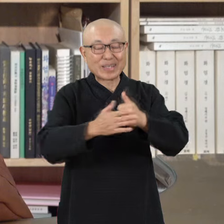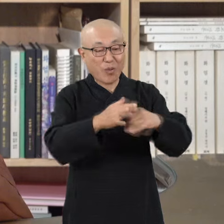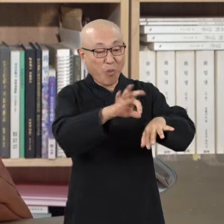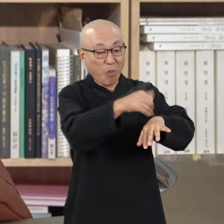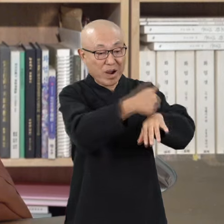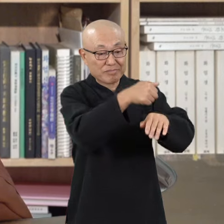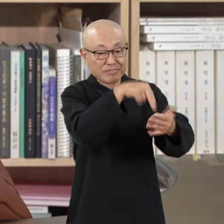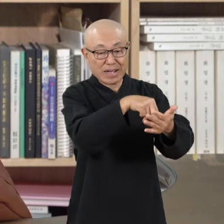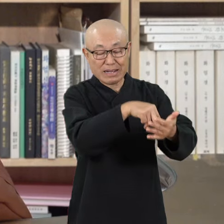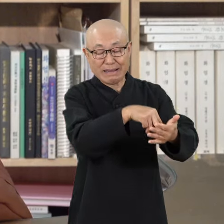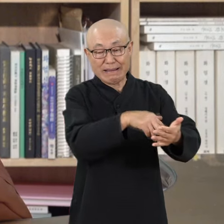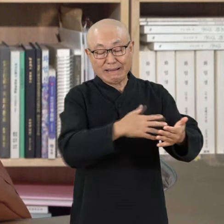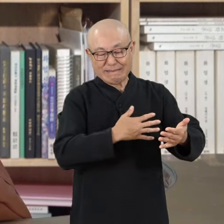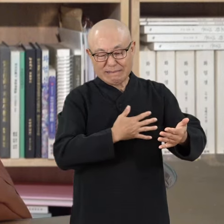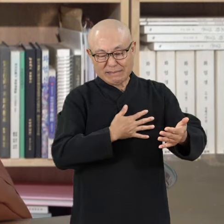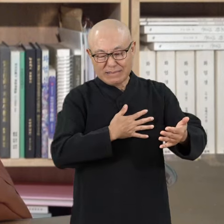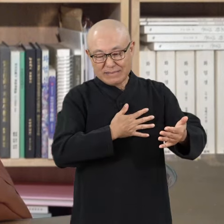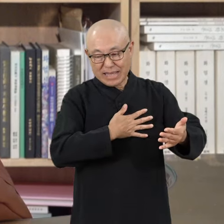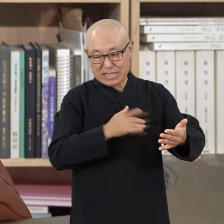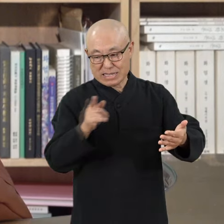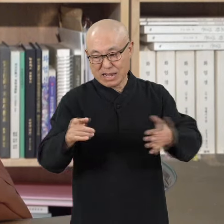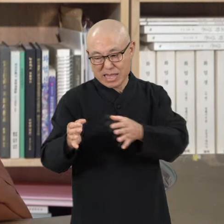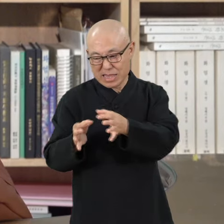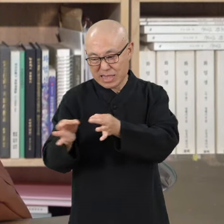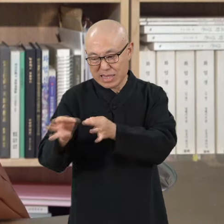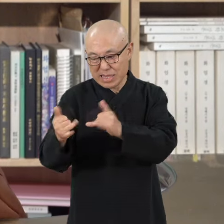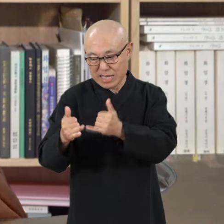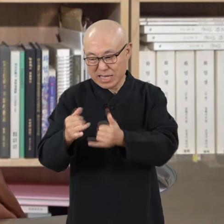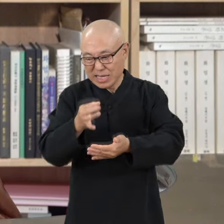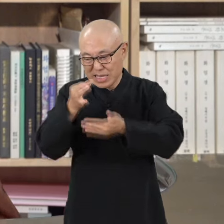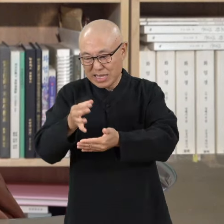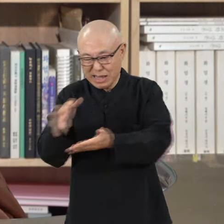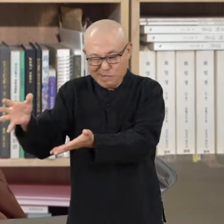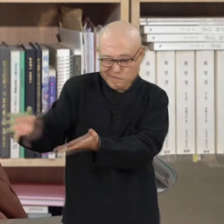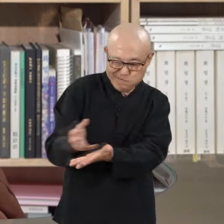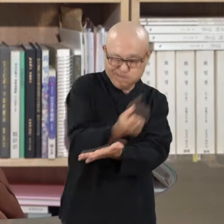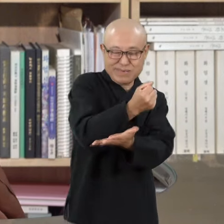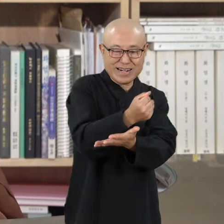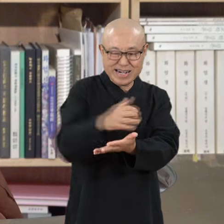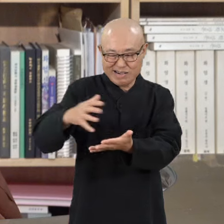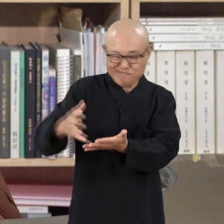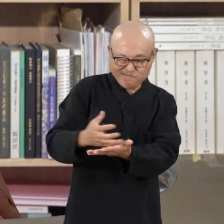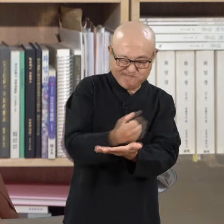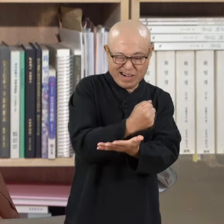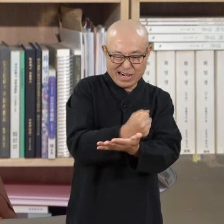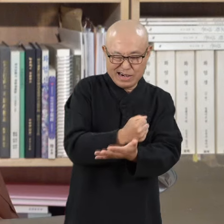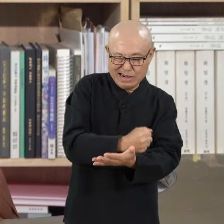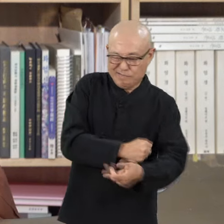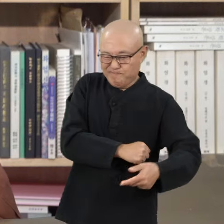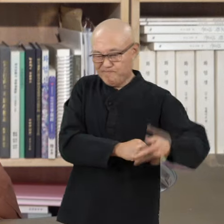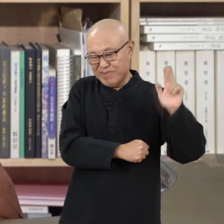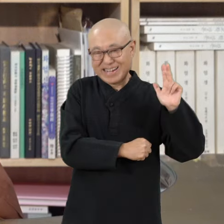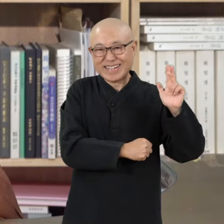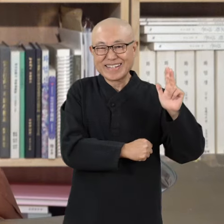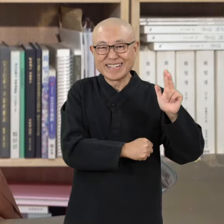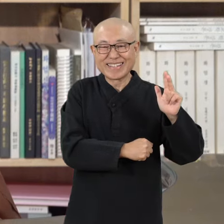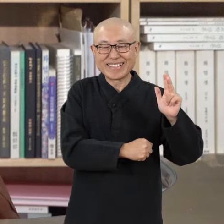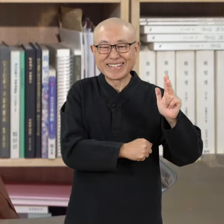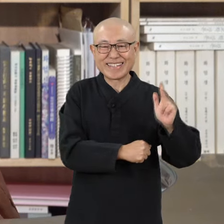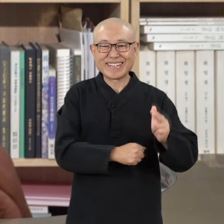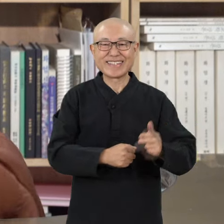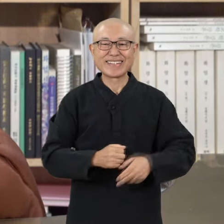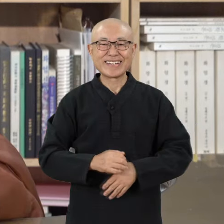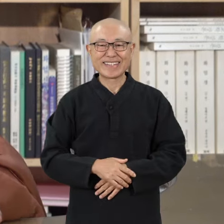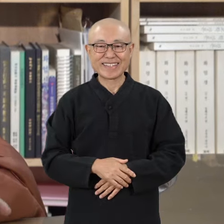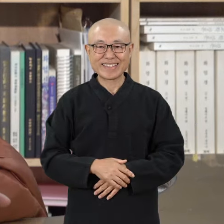왕이 이참에 저 상인의 모든 재산을 내가 다 빼앗아야 되겠다 이런 마음을